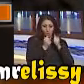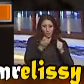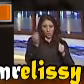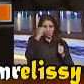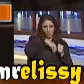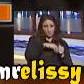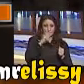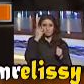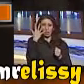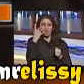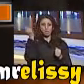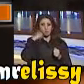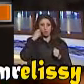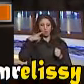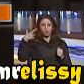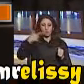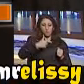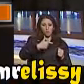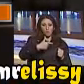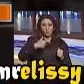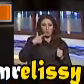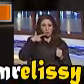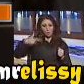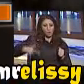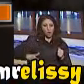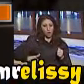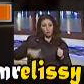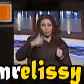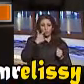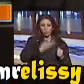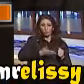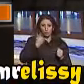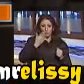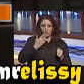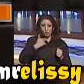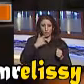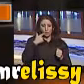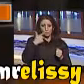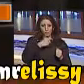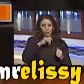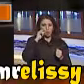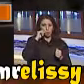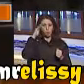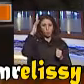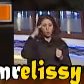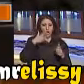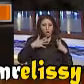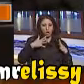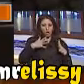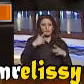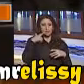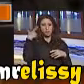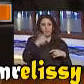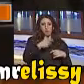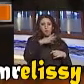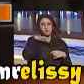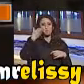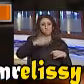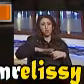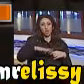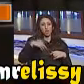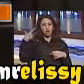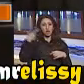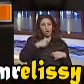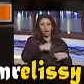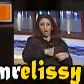أيوه. لقوا السلاح بتاعه جنبه، اما اكتشف ان هو معاه سلاح فبدأوا يتعاملوا معاه وضربوه على طول، ضربوه طلقه